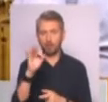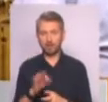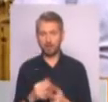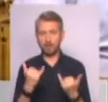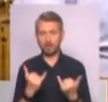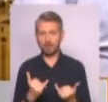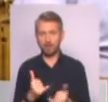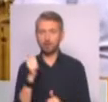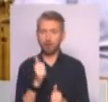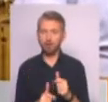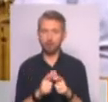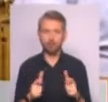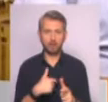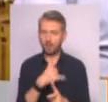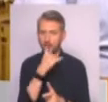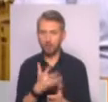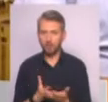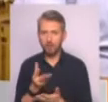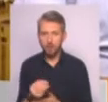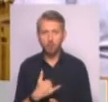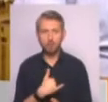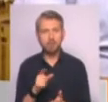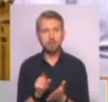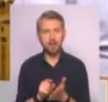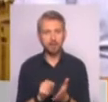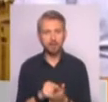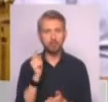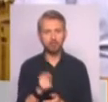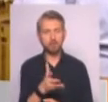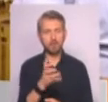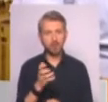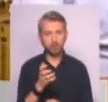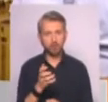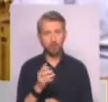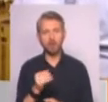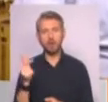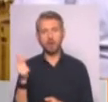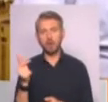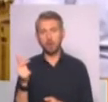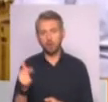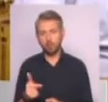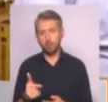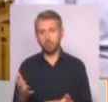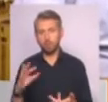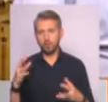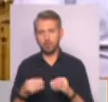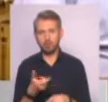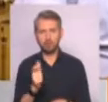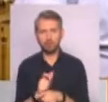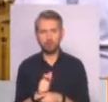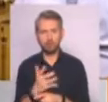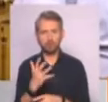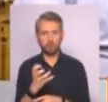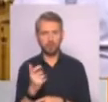сейчас каждую квитанцию я не могу заплатить. У меня пенсия 1500, и грубо получается там свыше 500